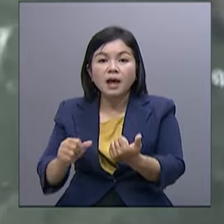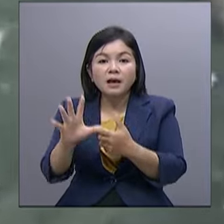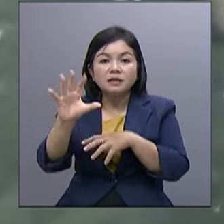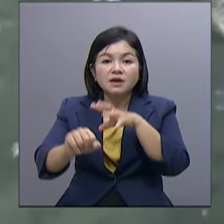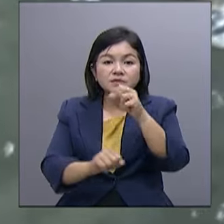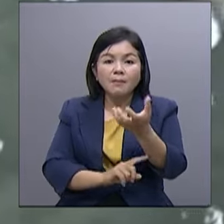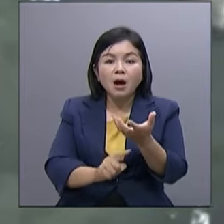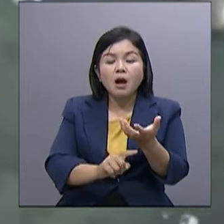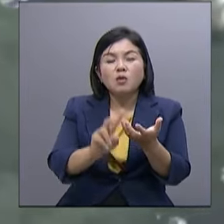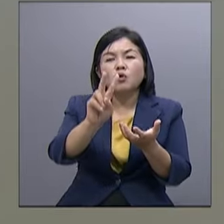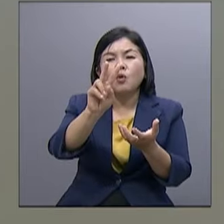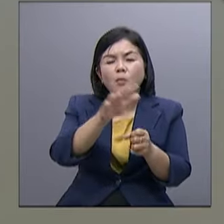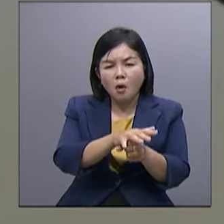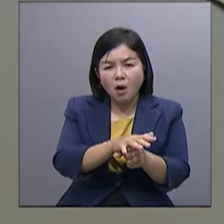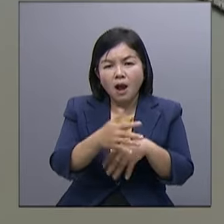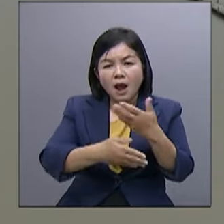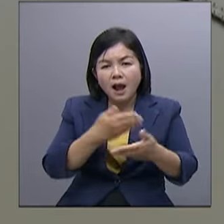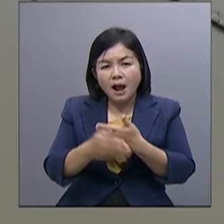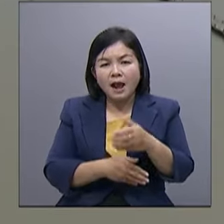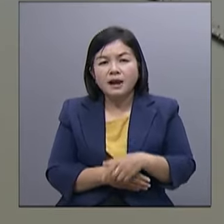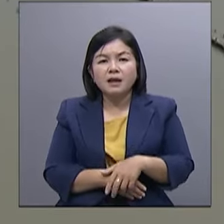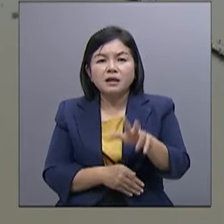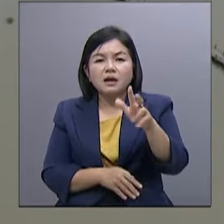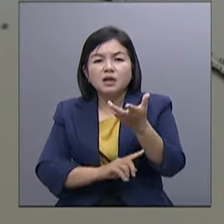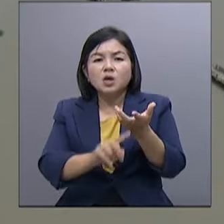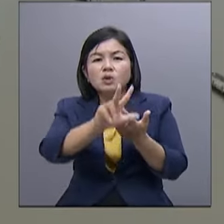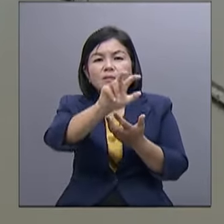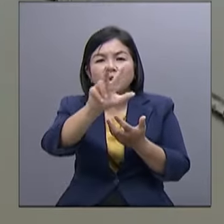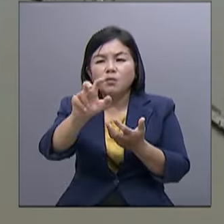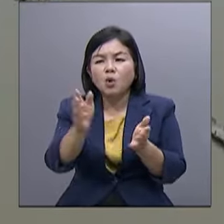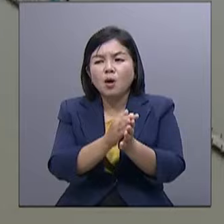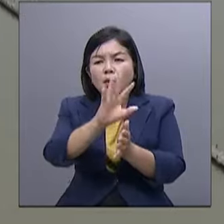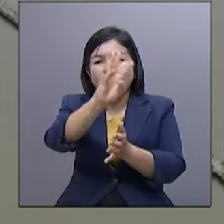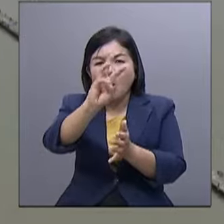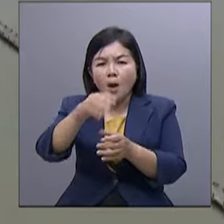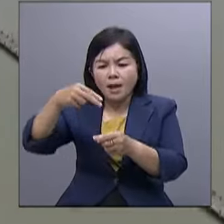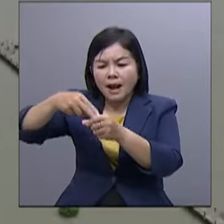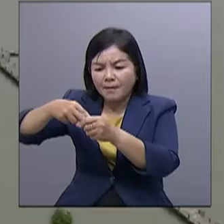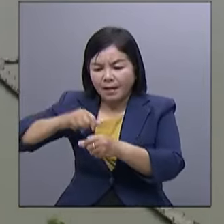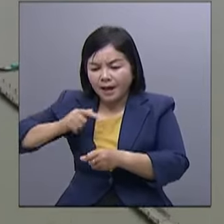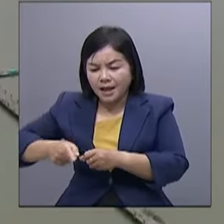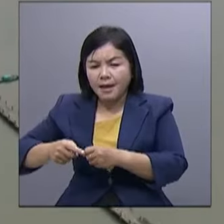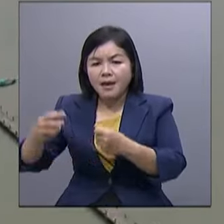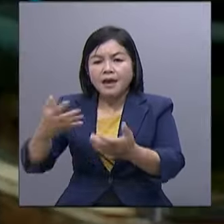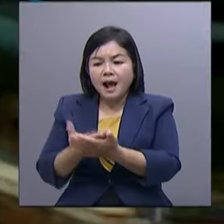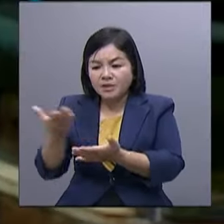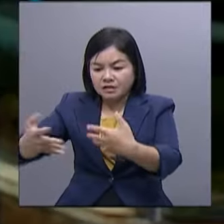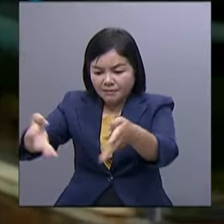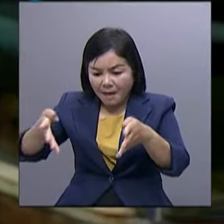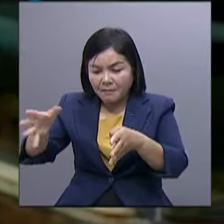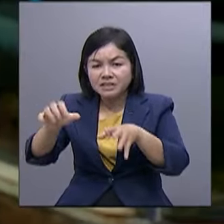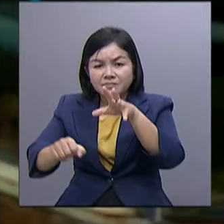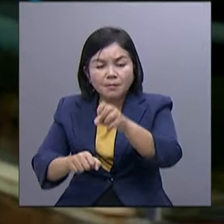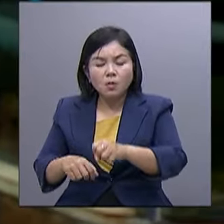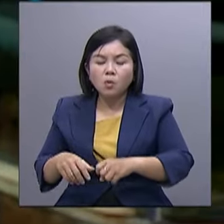กโล 300วันนึงชาวบ้านมีรายได้ 600บาทซึ่งเอยู่ไม่ได้หรอกยังไม่รู้ค่าน้ำมันเรือค่าอ้วนค่าอะไรต่างๆมันอยู่ไม่ได้อคือ